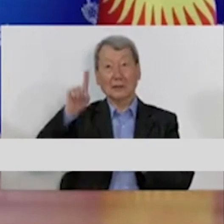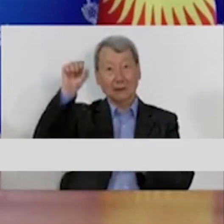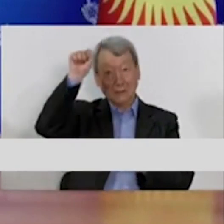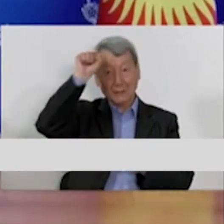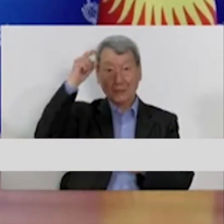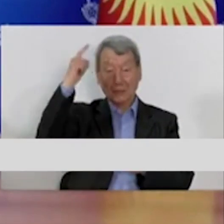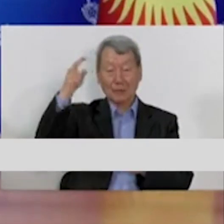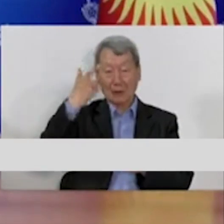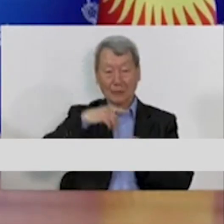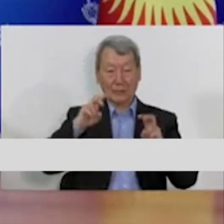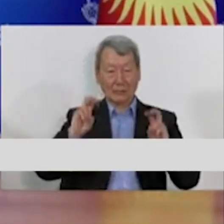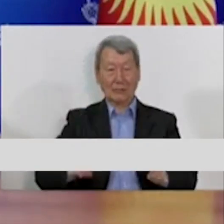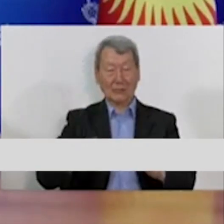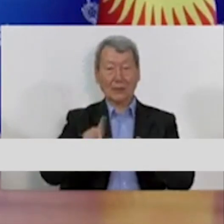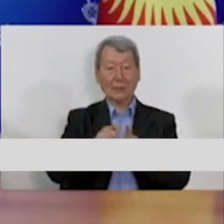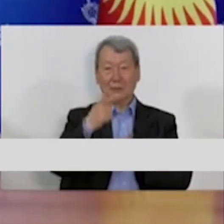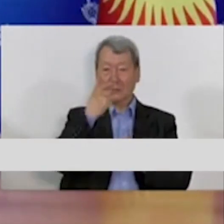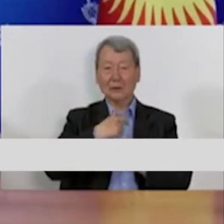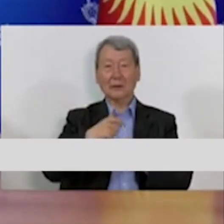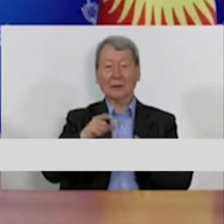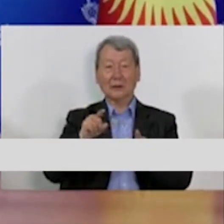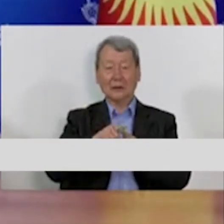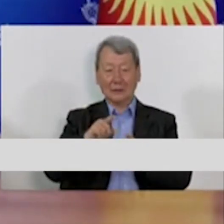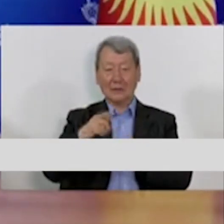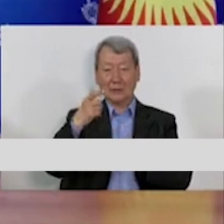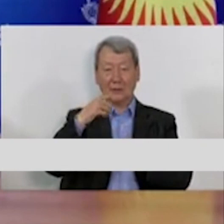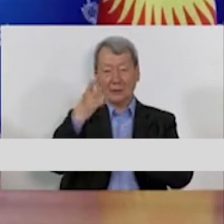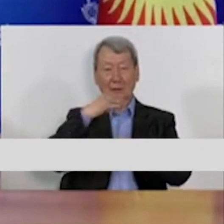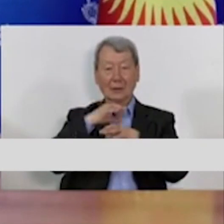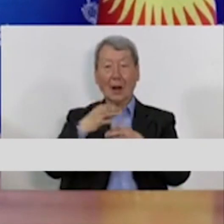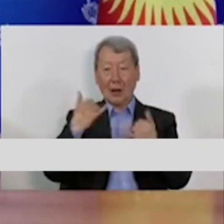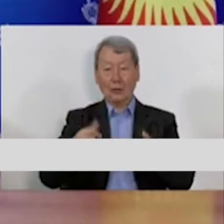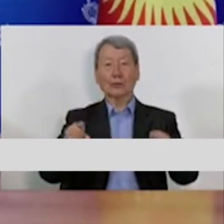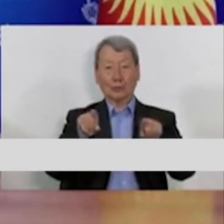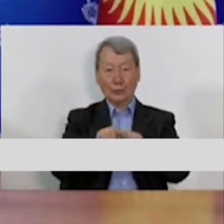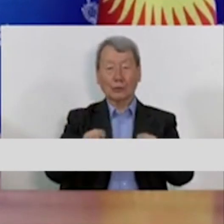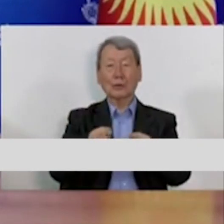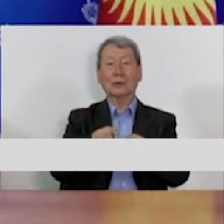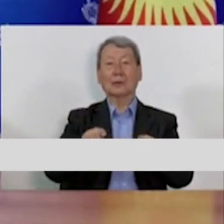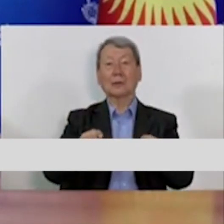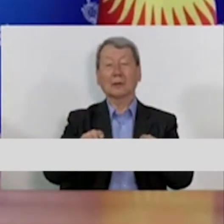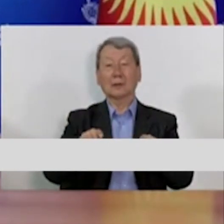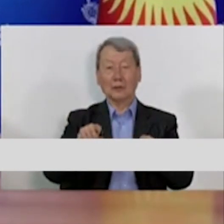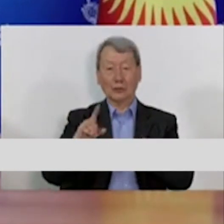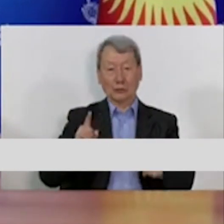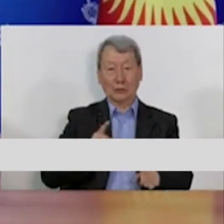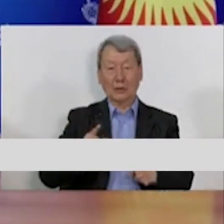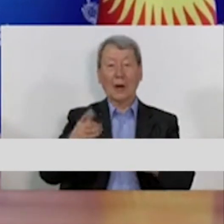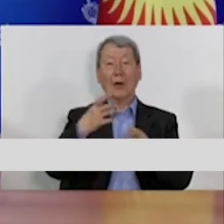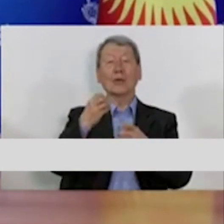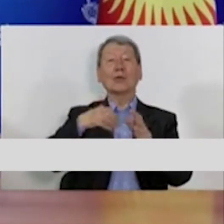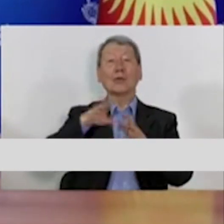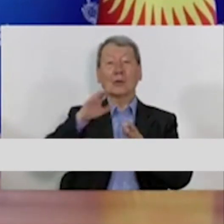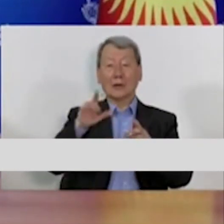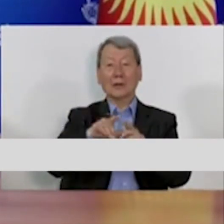ибадатка отурушчу эле, кылмыштуулук кескин төмөндөчү болчу. Быйыл деле ошондой күтүп атабыз. Быйыл андан